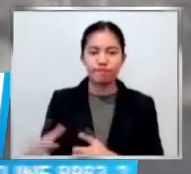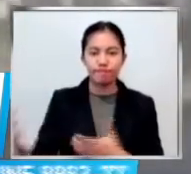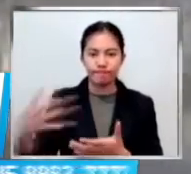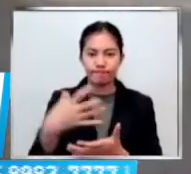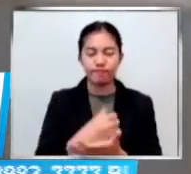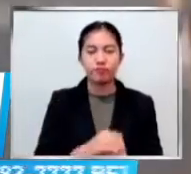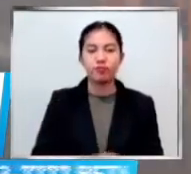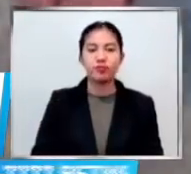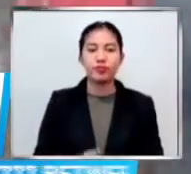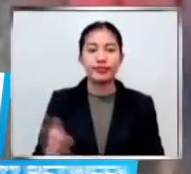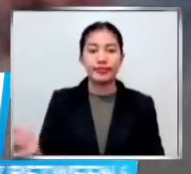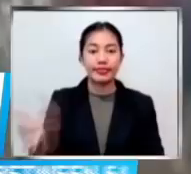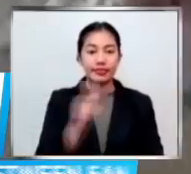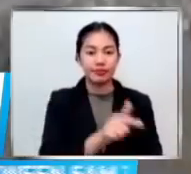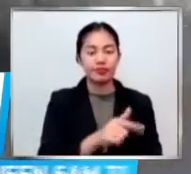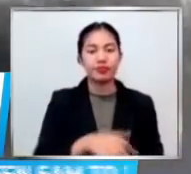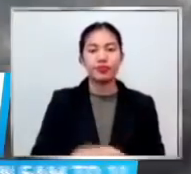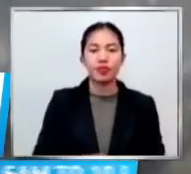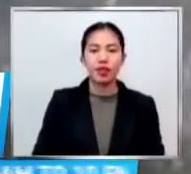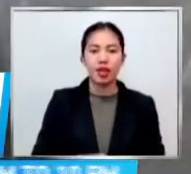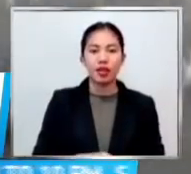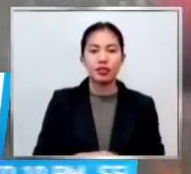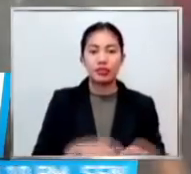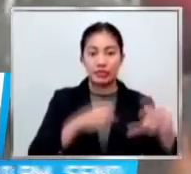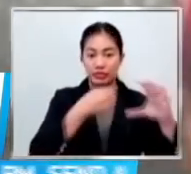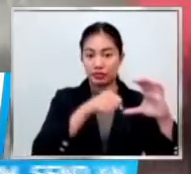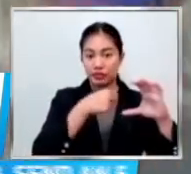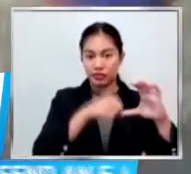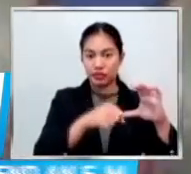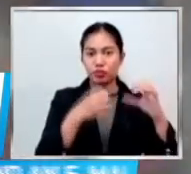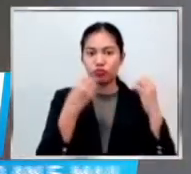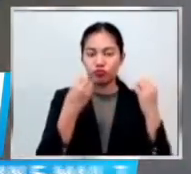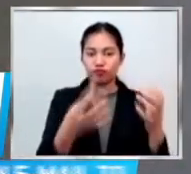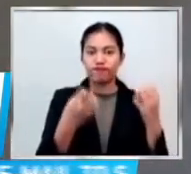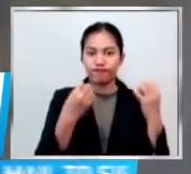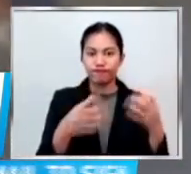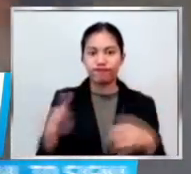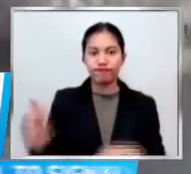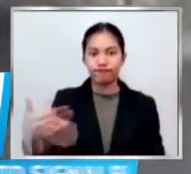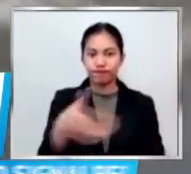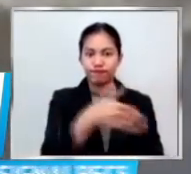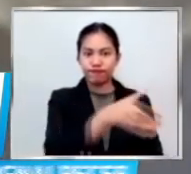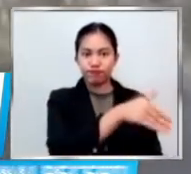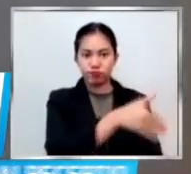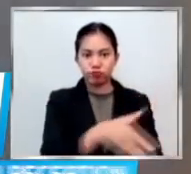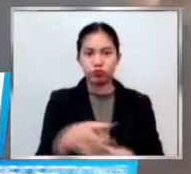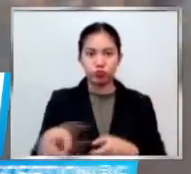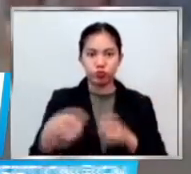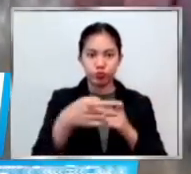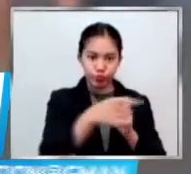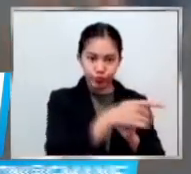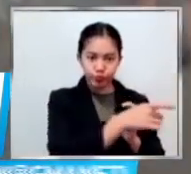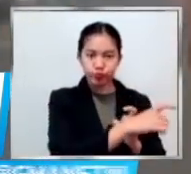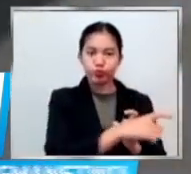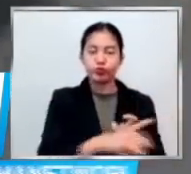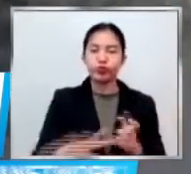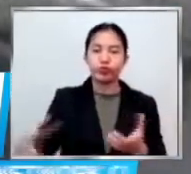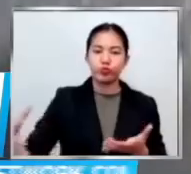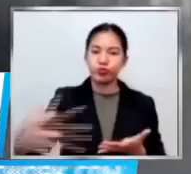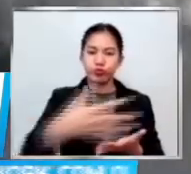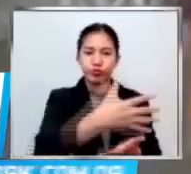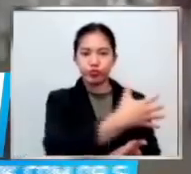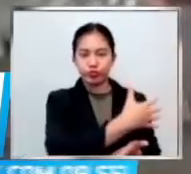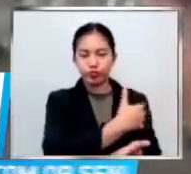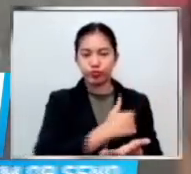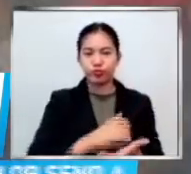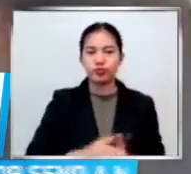ito ng Karamuan, Camarines Sur, sandamakmak na isda ang nahuli ng mga residente sa pamamagitan ng tradisyonal na pamamaraan ng pangingisda na tinatawag